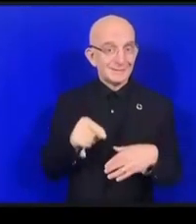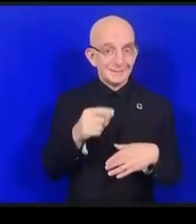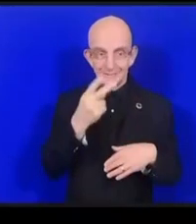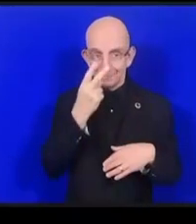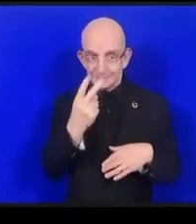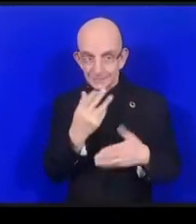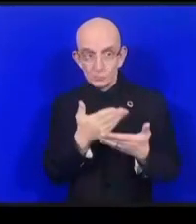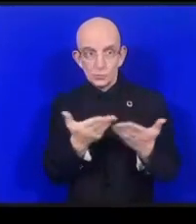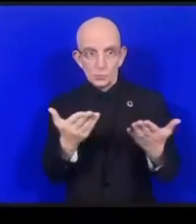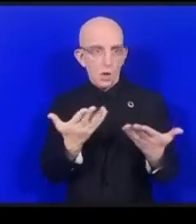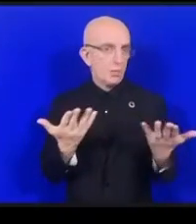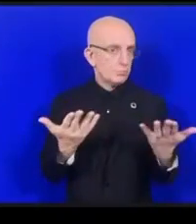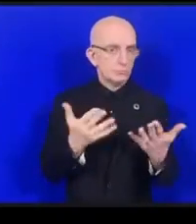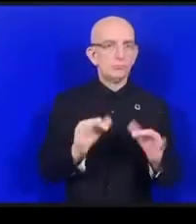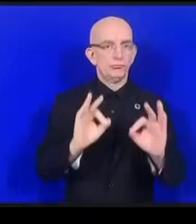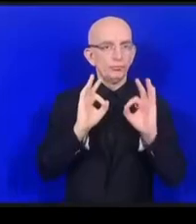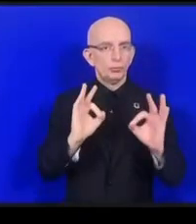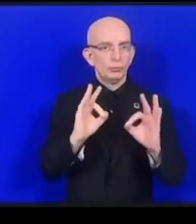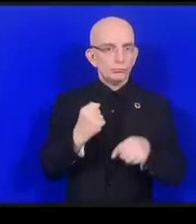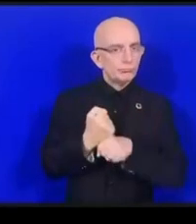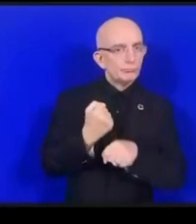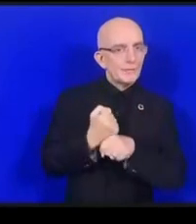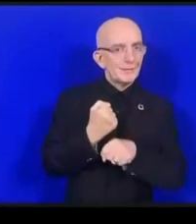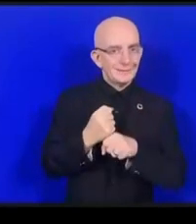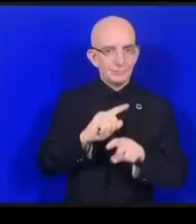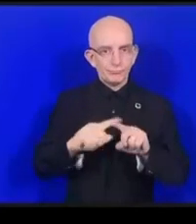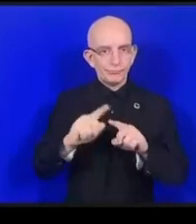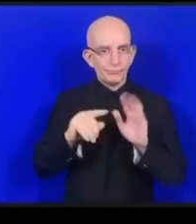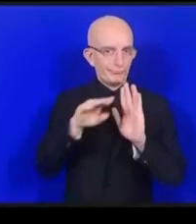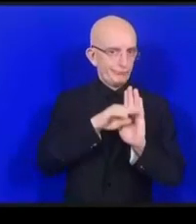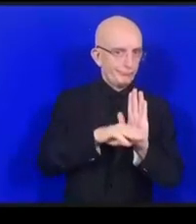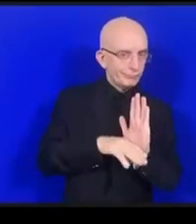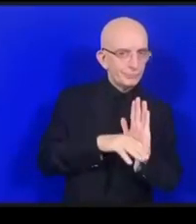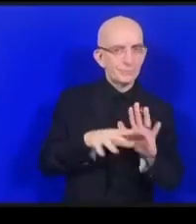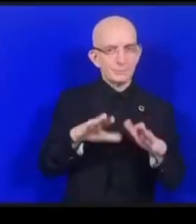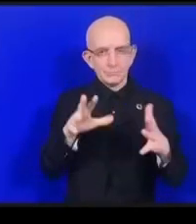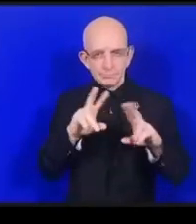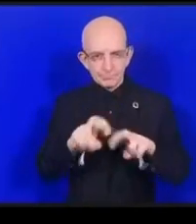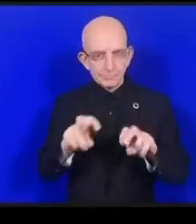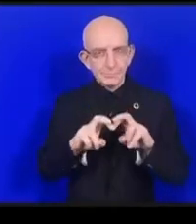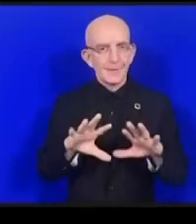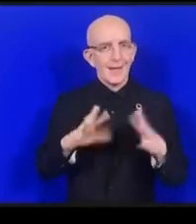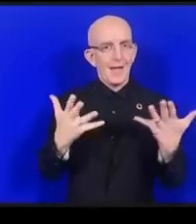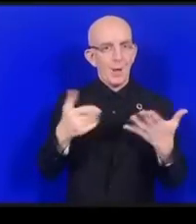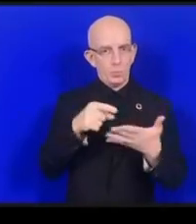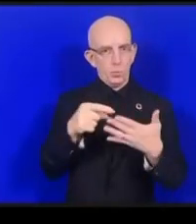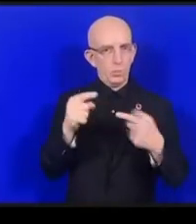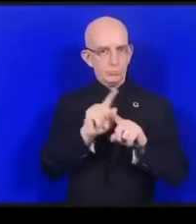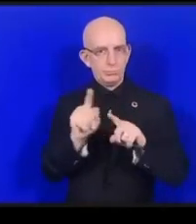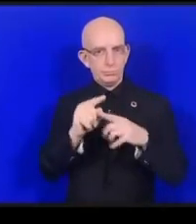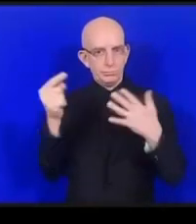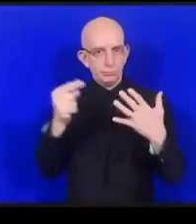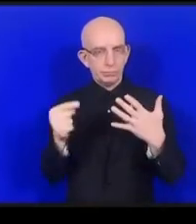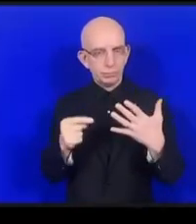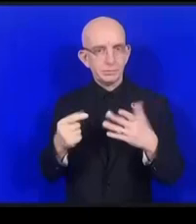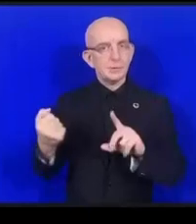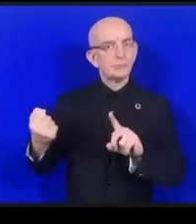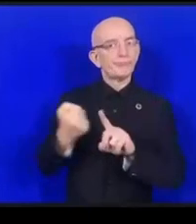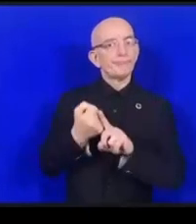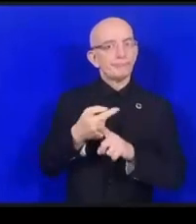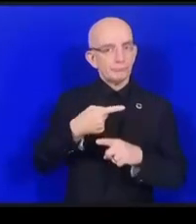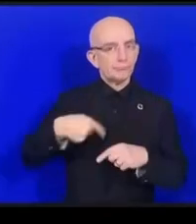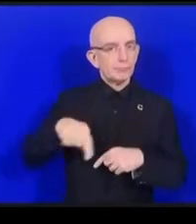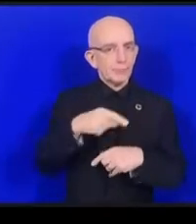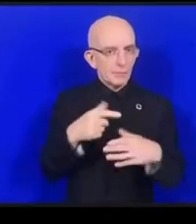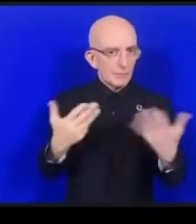практики деятельности интернета вещей когда стало более понятно как они влияют на нас как на людей как именно они ставят